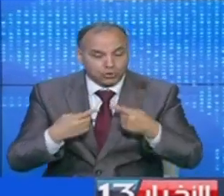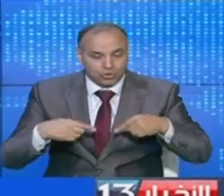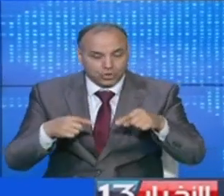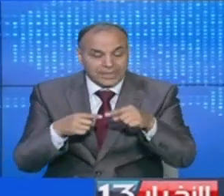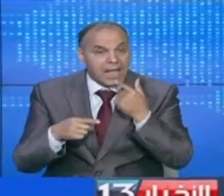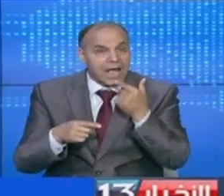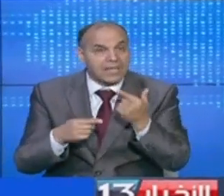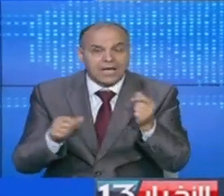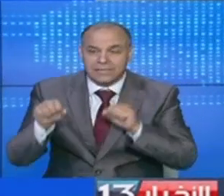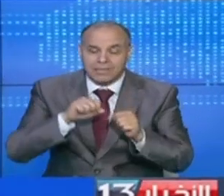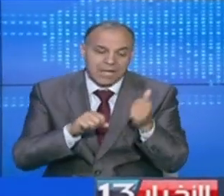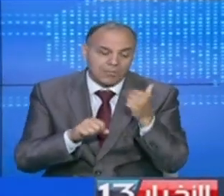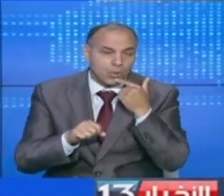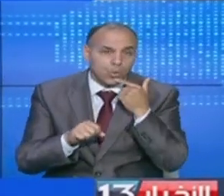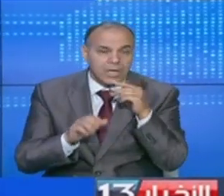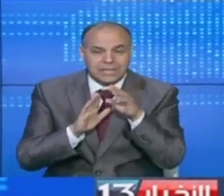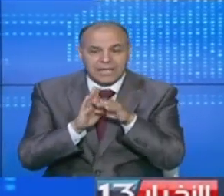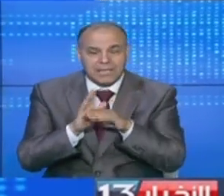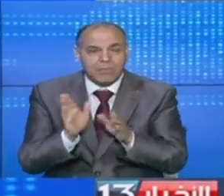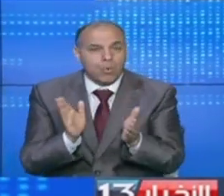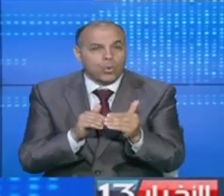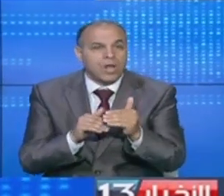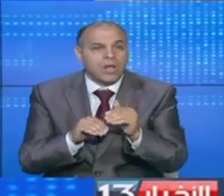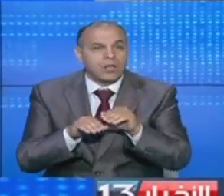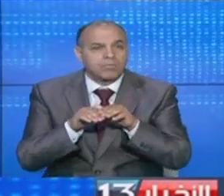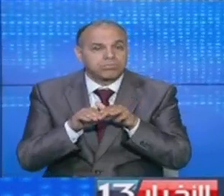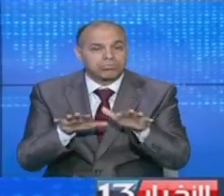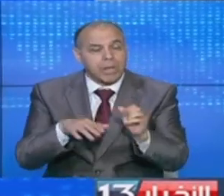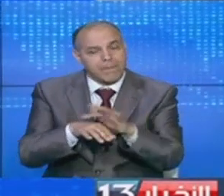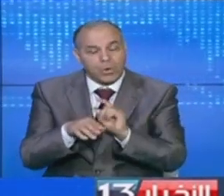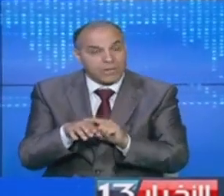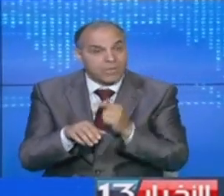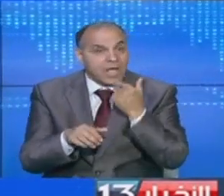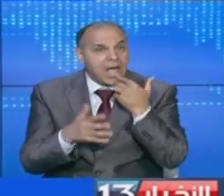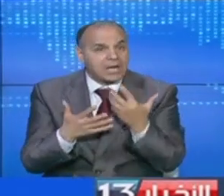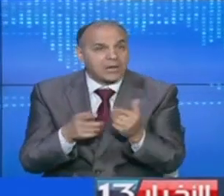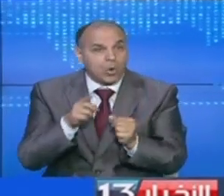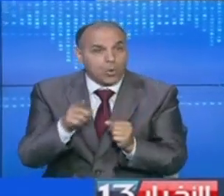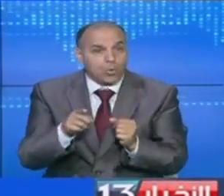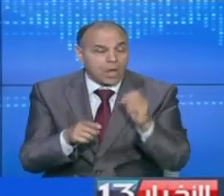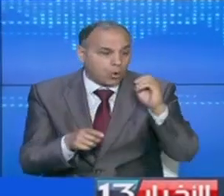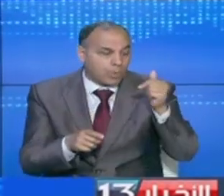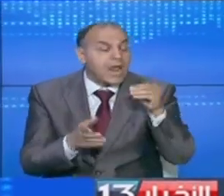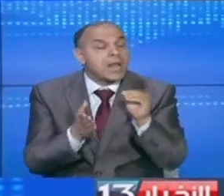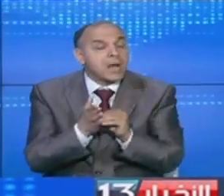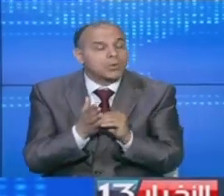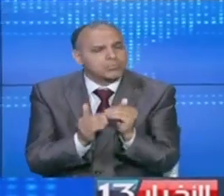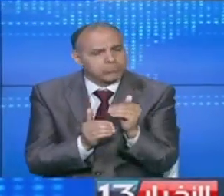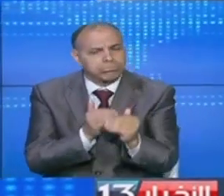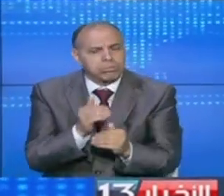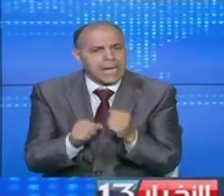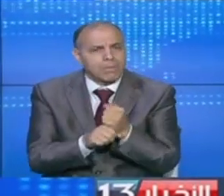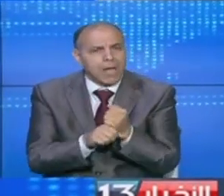التي انتظمت ا مساحه على تنظيم القطاع في ظل تفشي جائحه كورونا الى ان هذه الرقميه في طور التقدمي